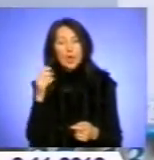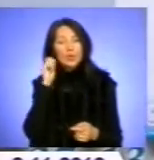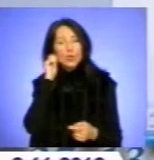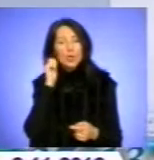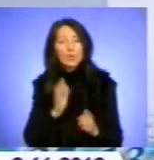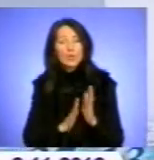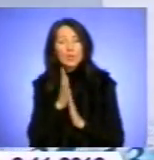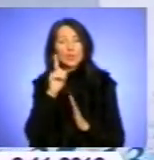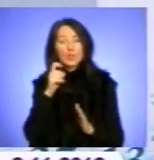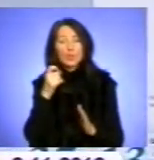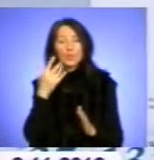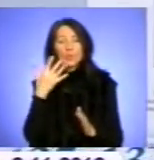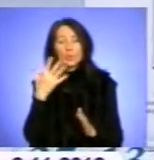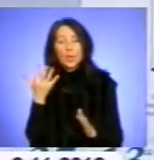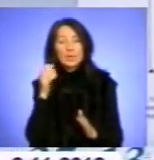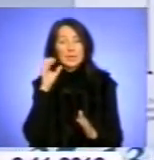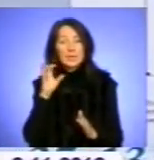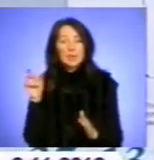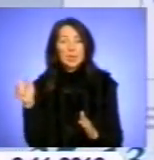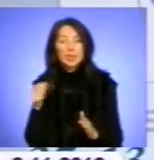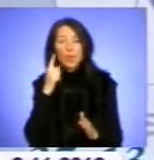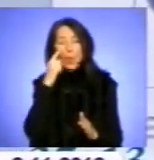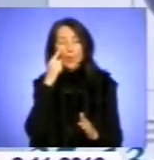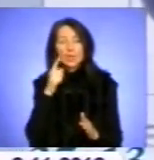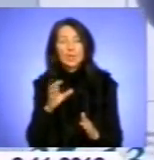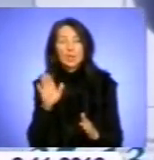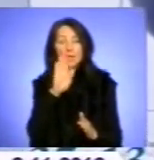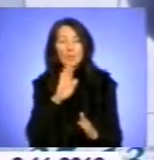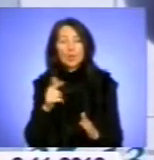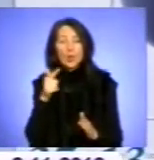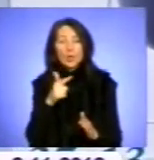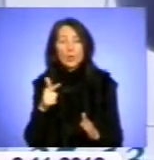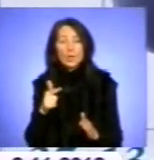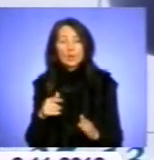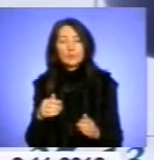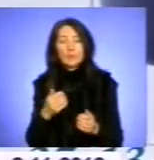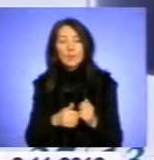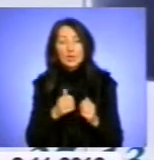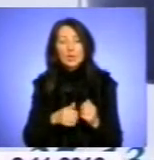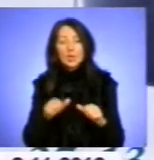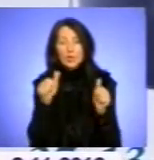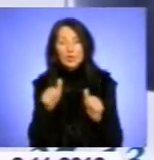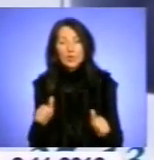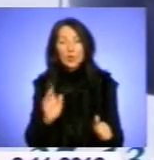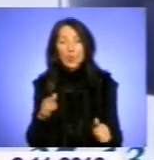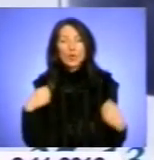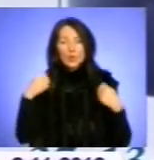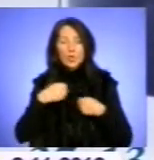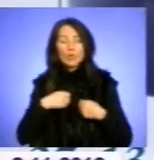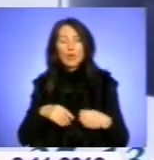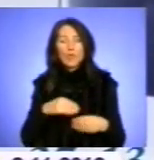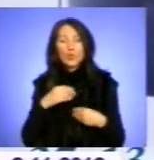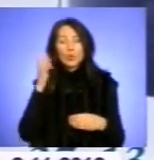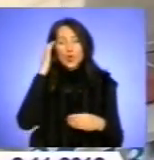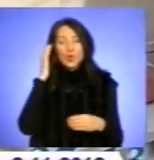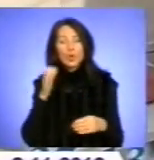165 см, очі сіро-голубого кольору, статура більше середньої, була одягнута в балонову куртку чорного